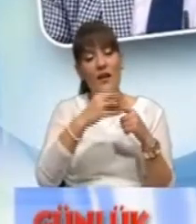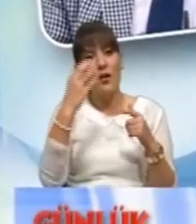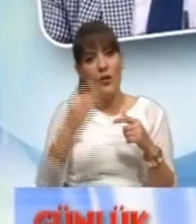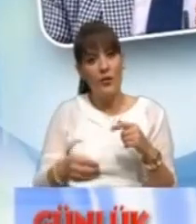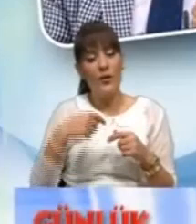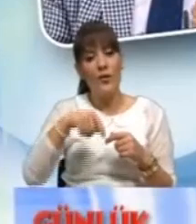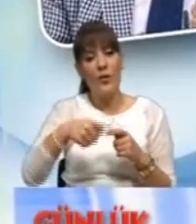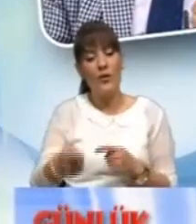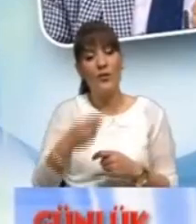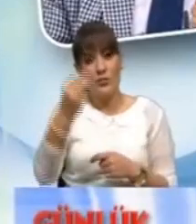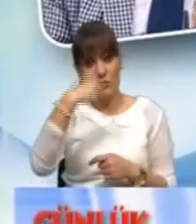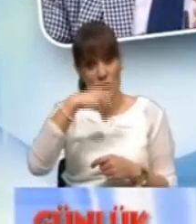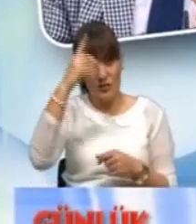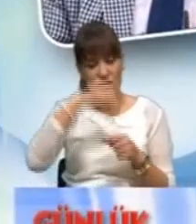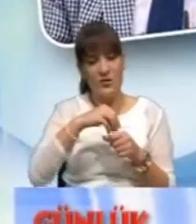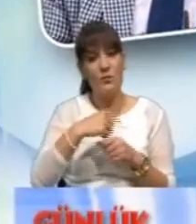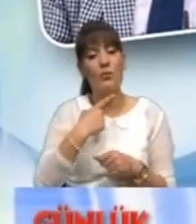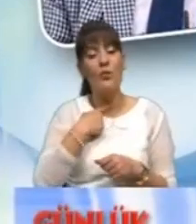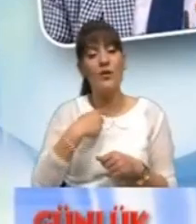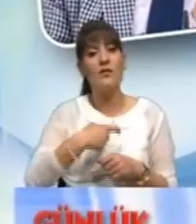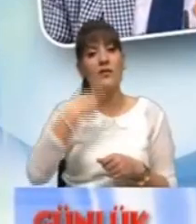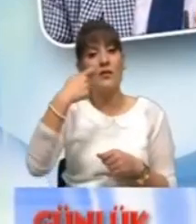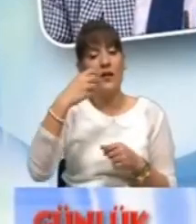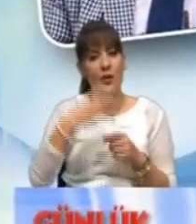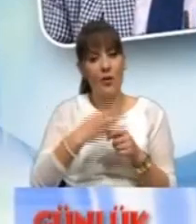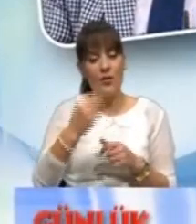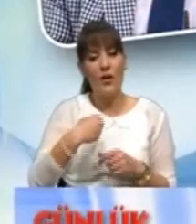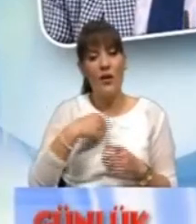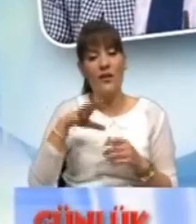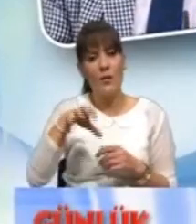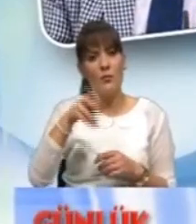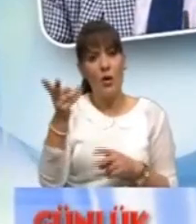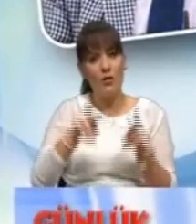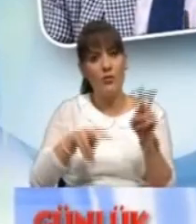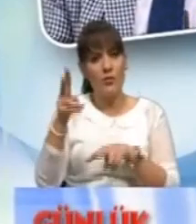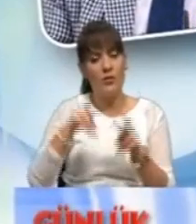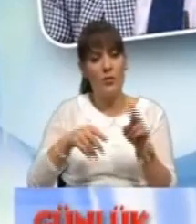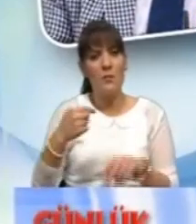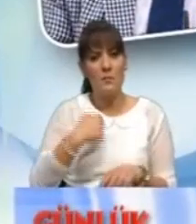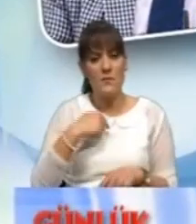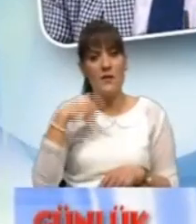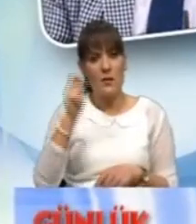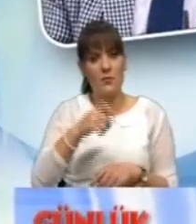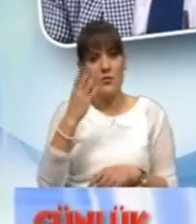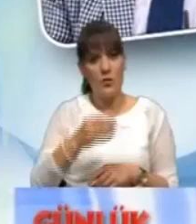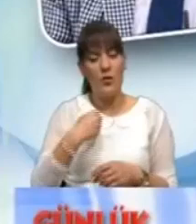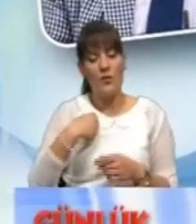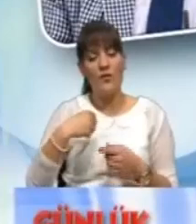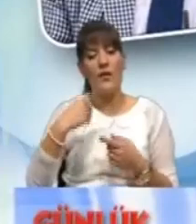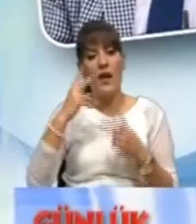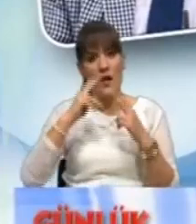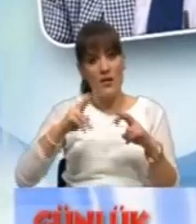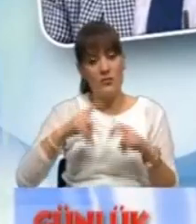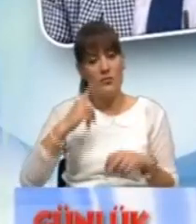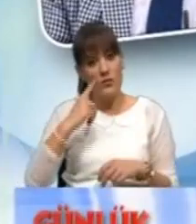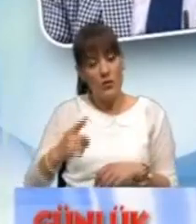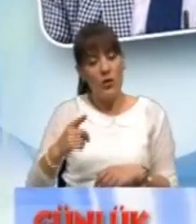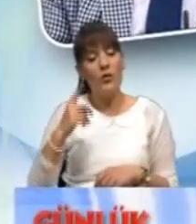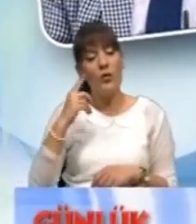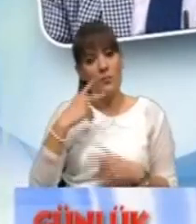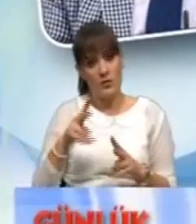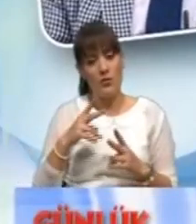ve o oltayı yuttuğu için de boğazına takılan bir olta yüzünden ölen kaplumbağaları biz maalesef yapmış olduğumuz otopsiler sonucunda görebiliyoruz.